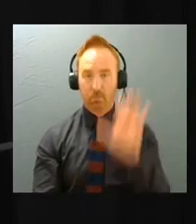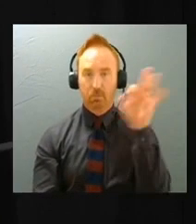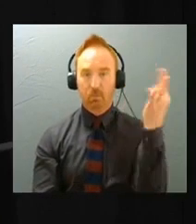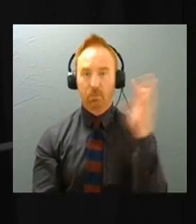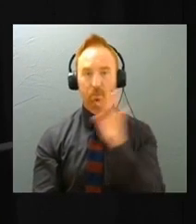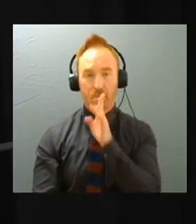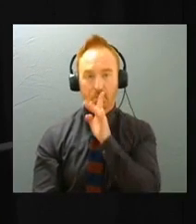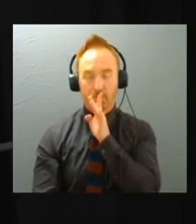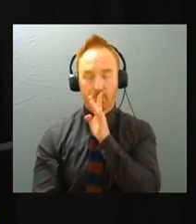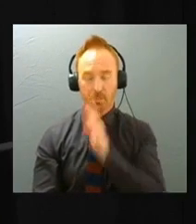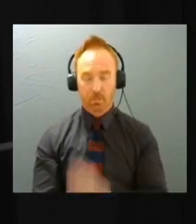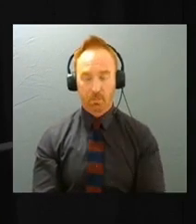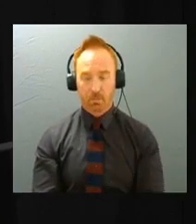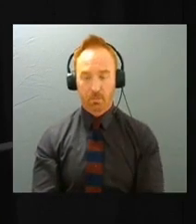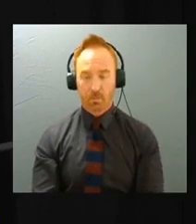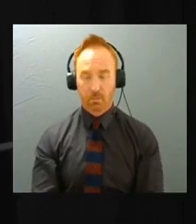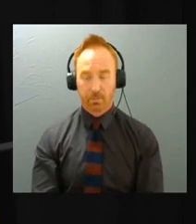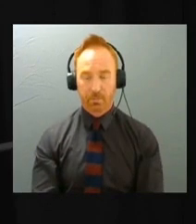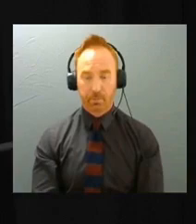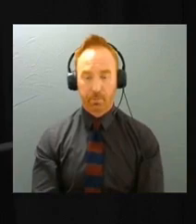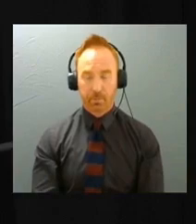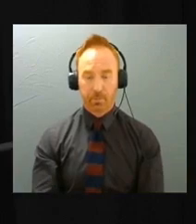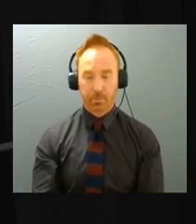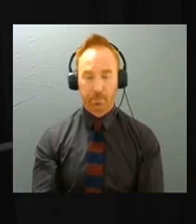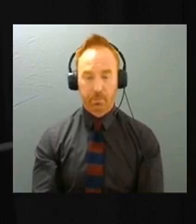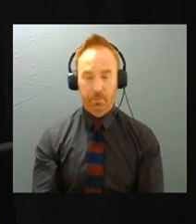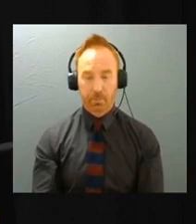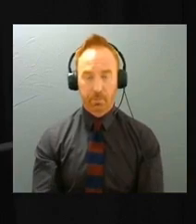français, parler un peu de ce qui est différent aujourd'hui, donc de